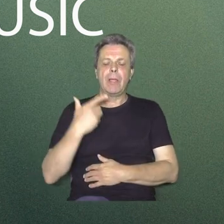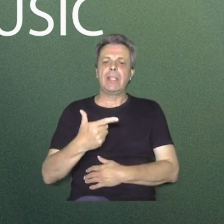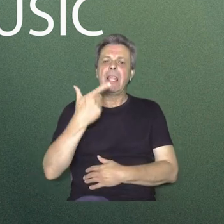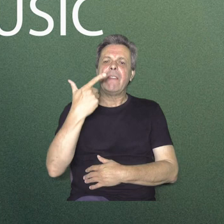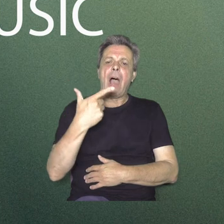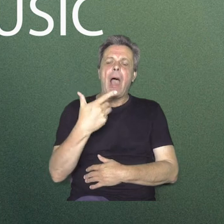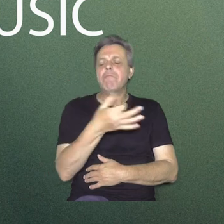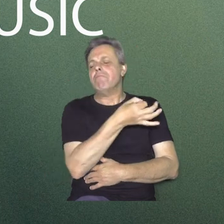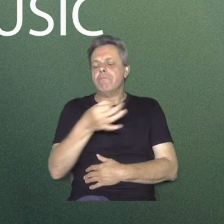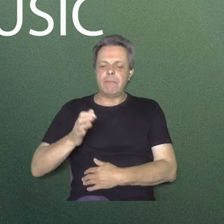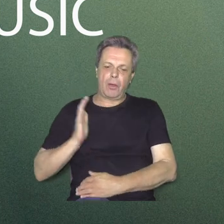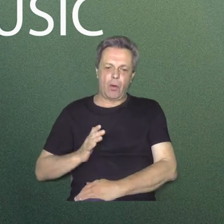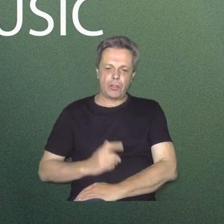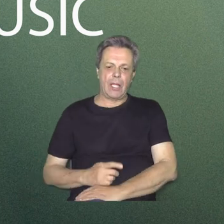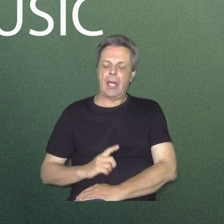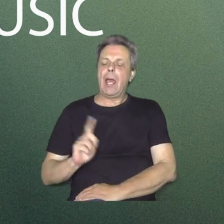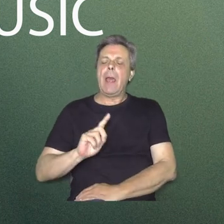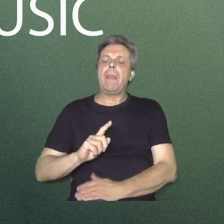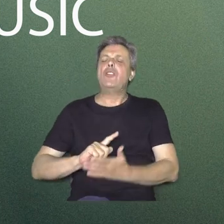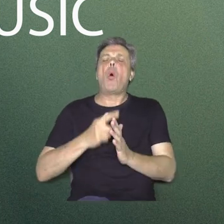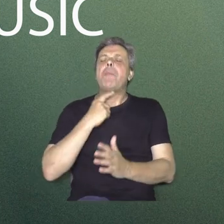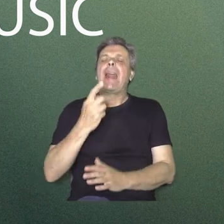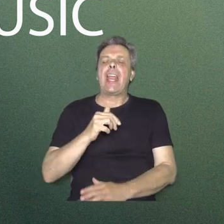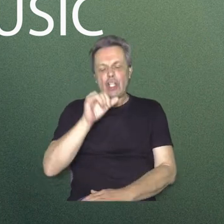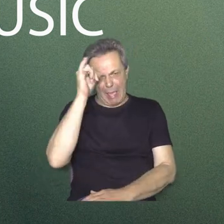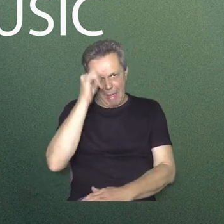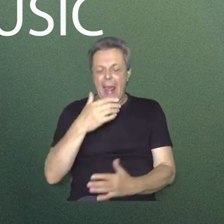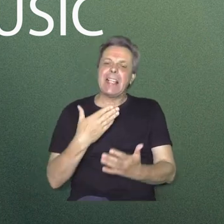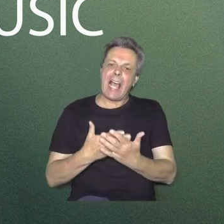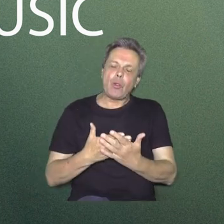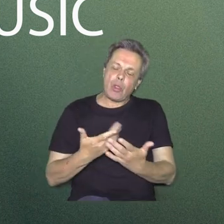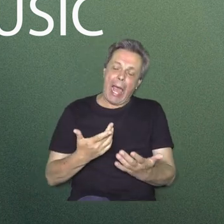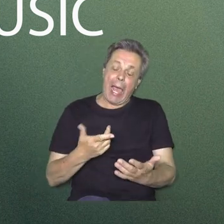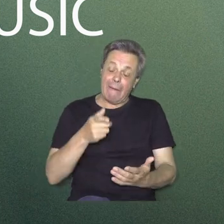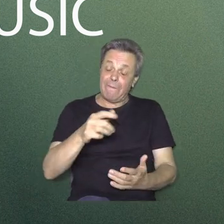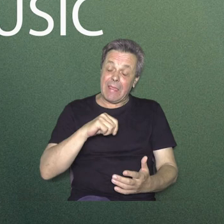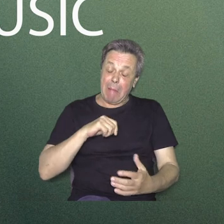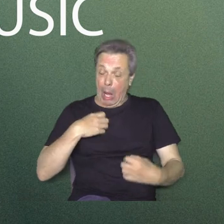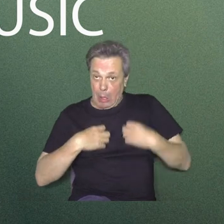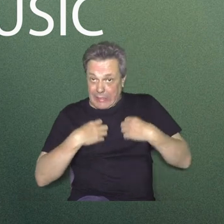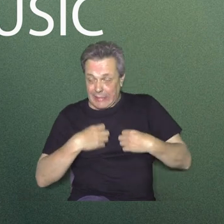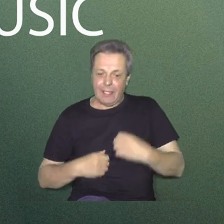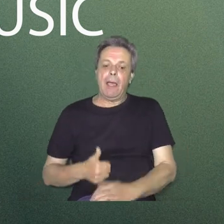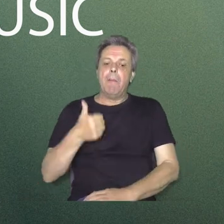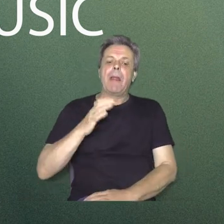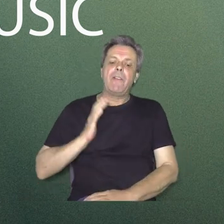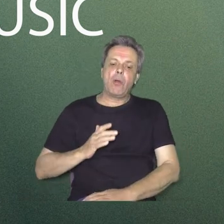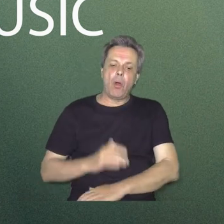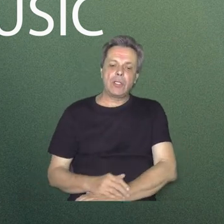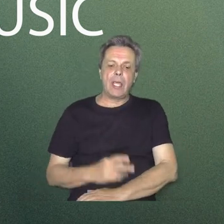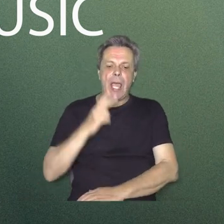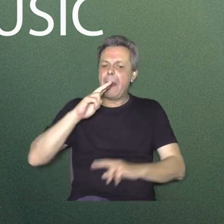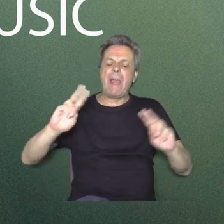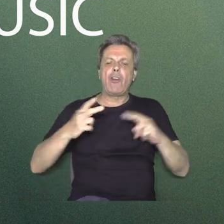dva iznimna gosta. Neću odmah reći imena, zato da vas držim u neizvjesnosti. Prvi gost